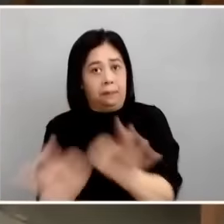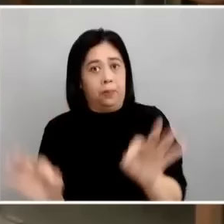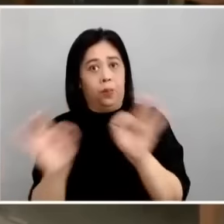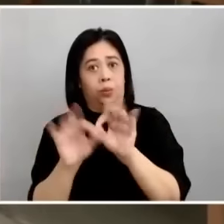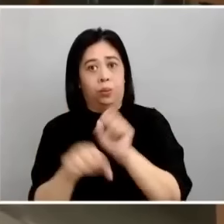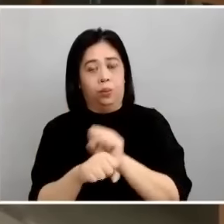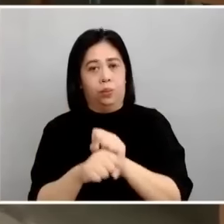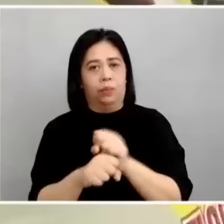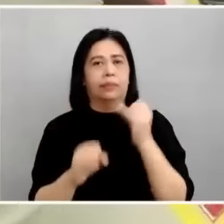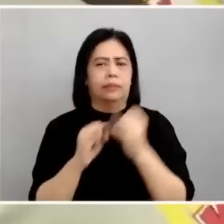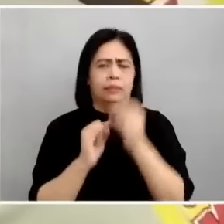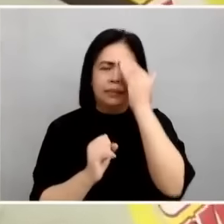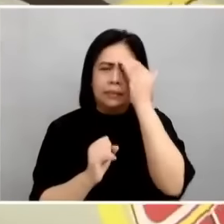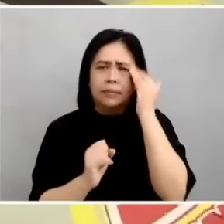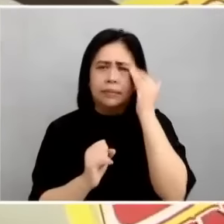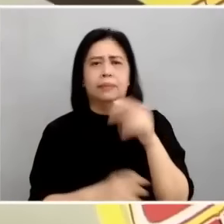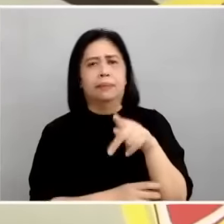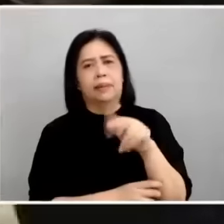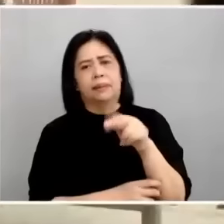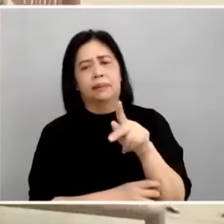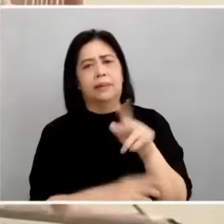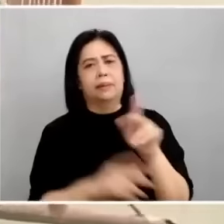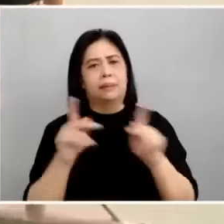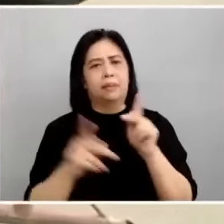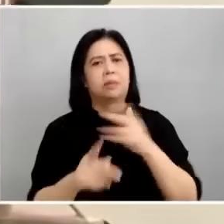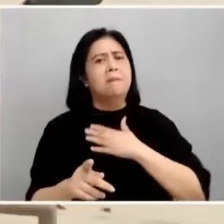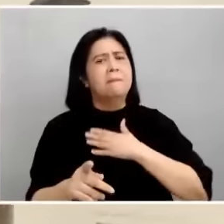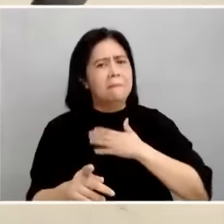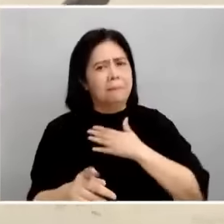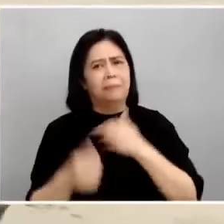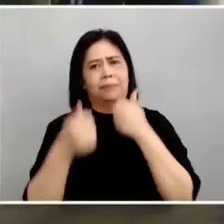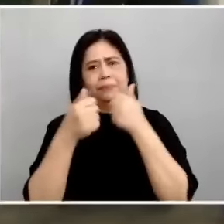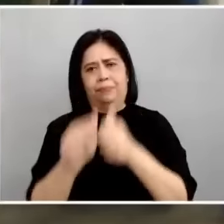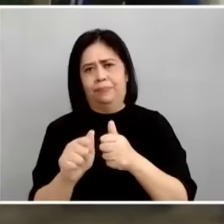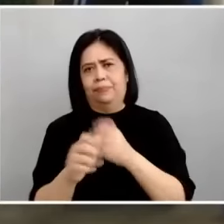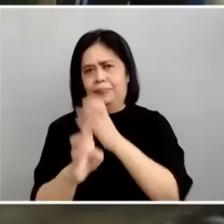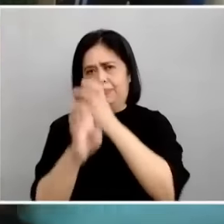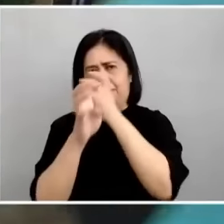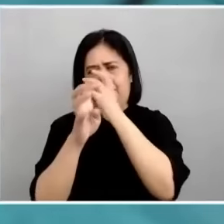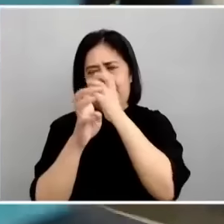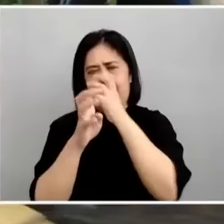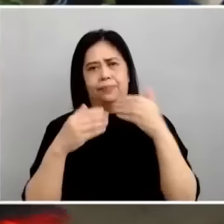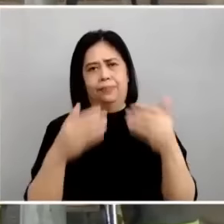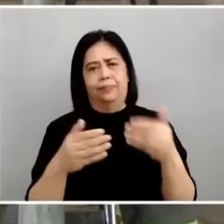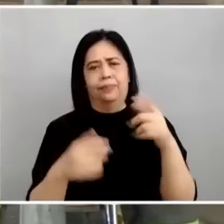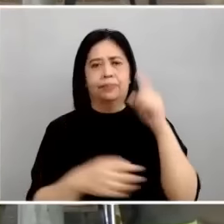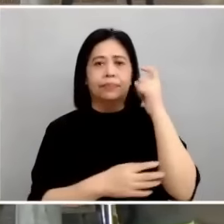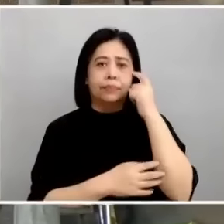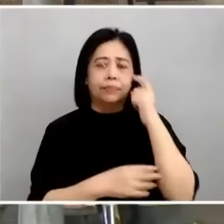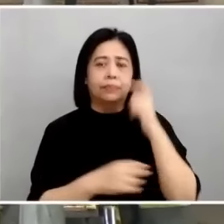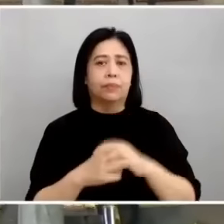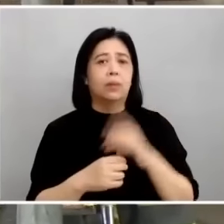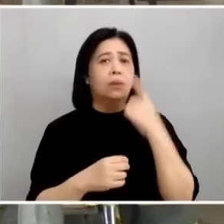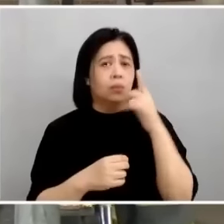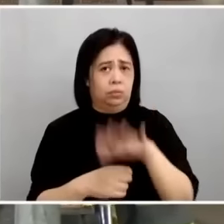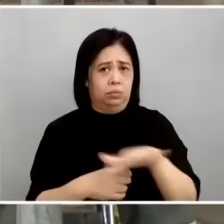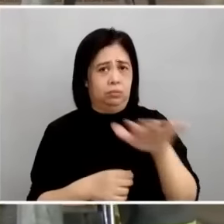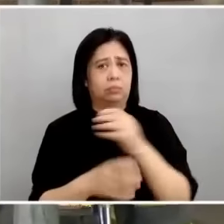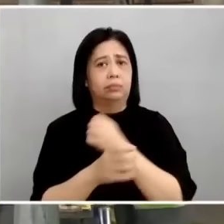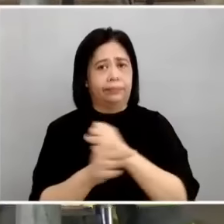huli, nakikiusap ang PNP sa taumbayan na sumunod na lamang sa mga paghihigpit na sinusulong ng pamahalaan para na rin umano